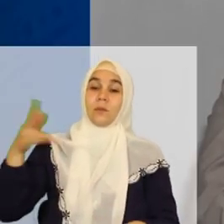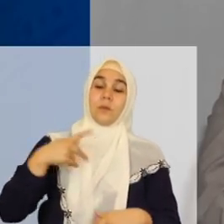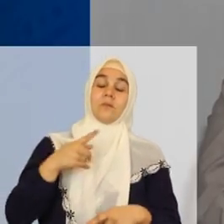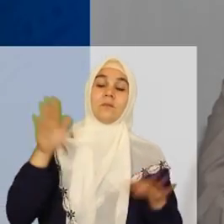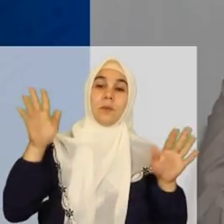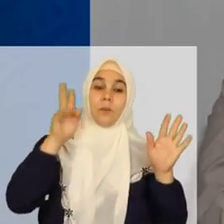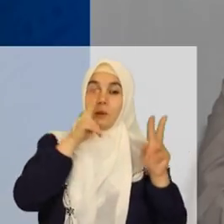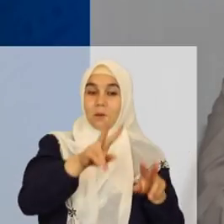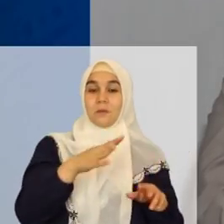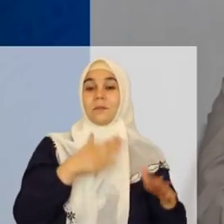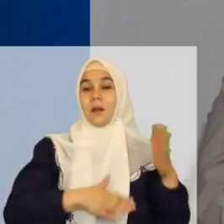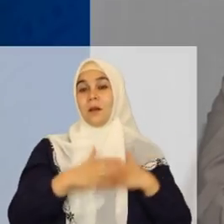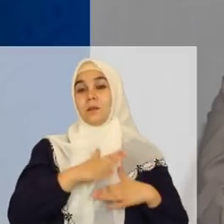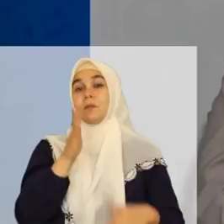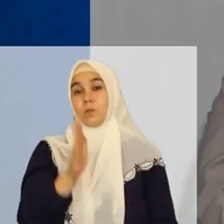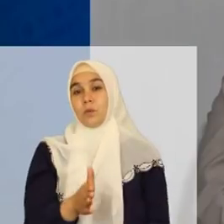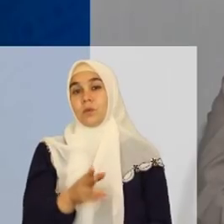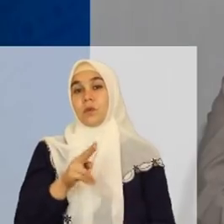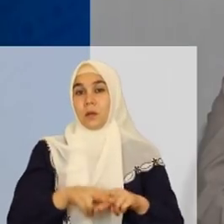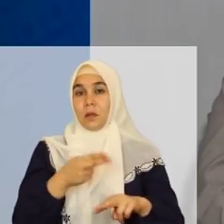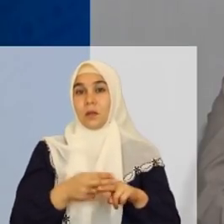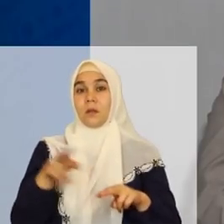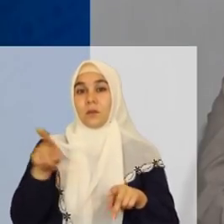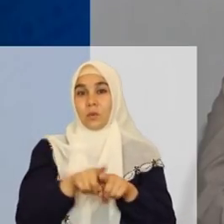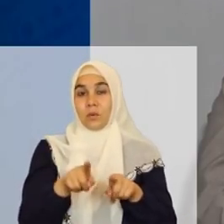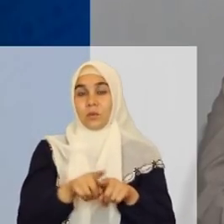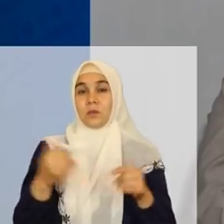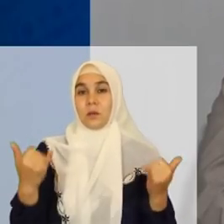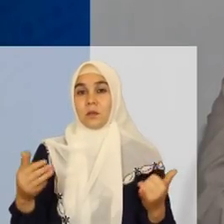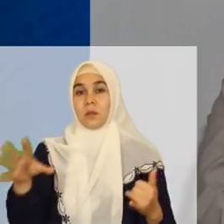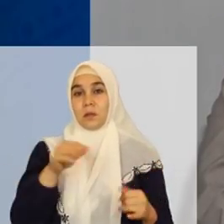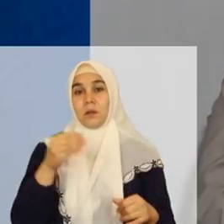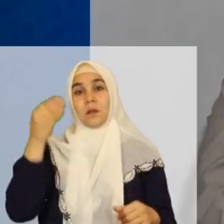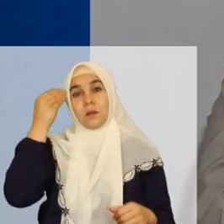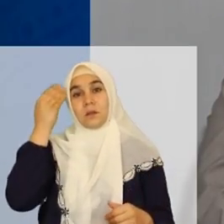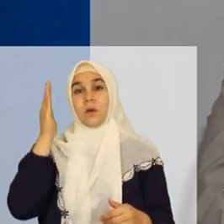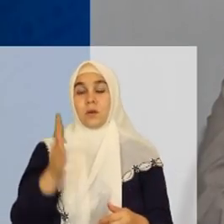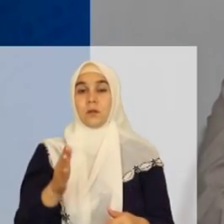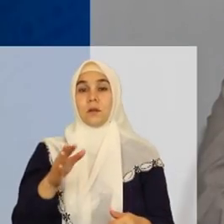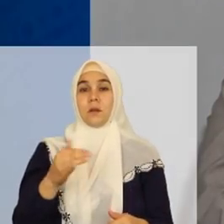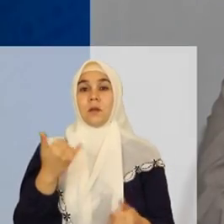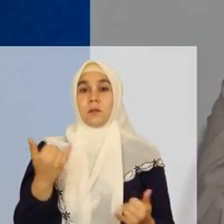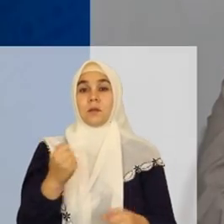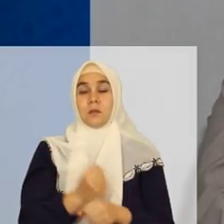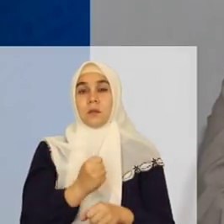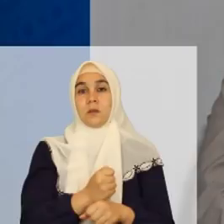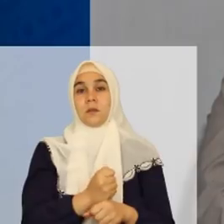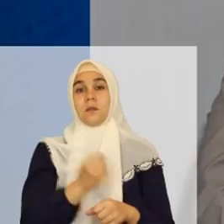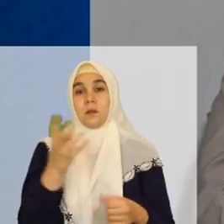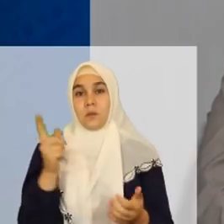faxrlanadi Alloh taolo. Ana Arafotda turganda mana shu holatlarni hoji unutmasligi